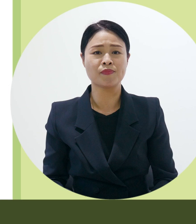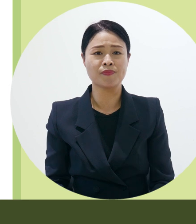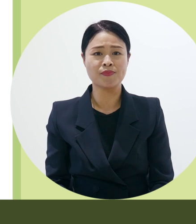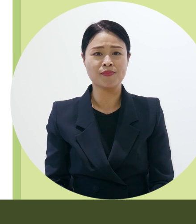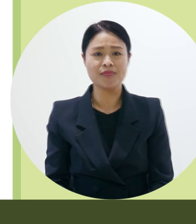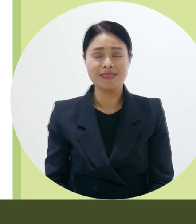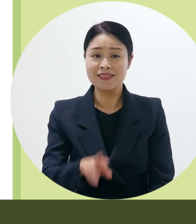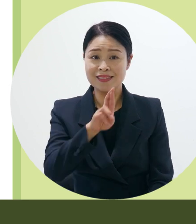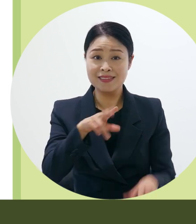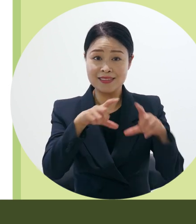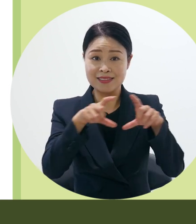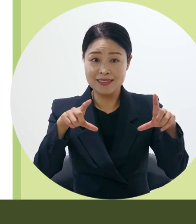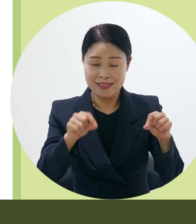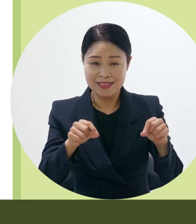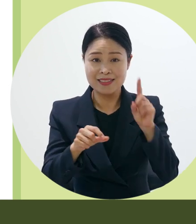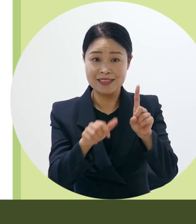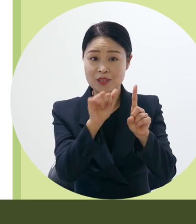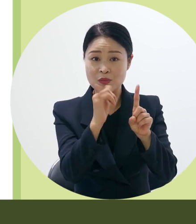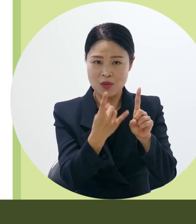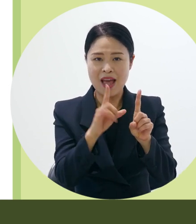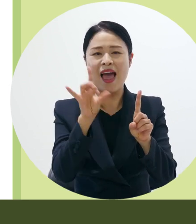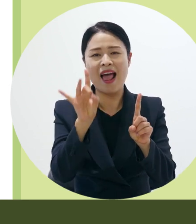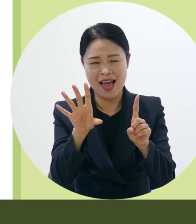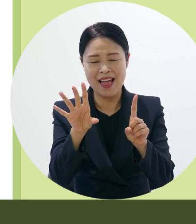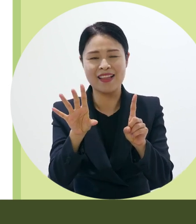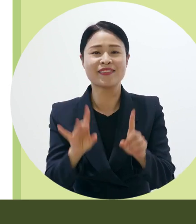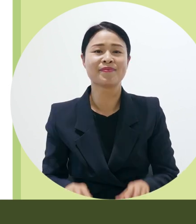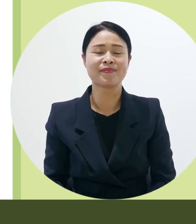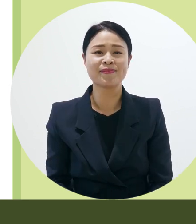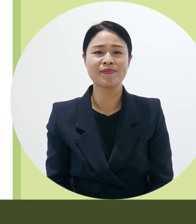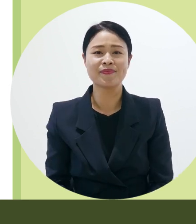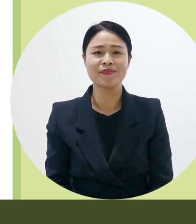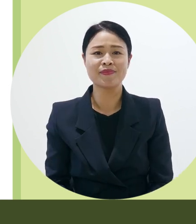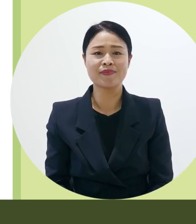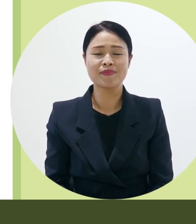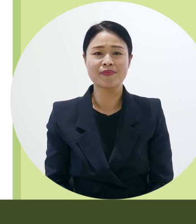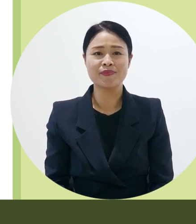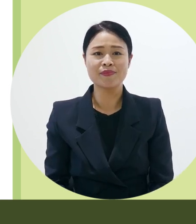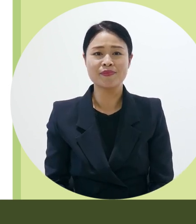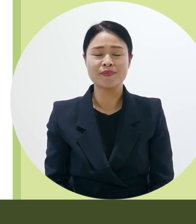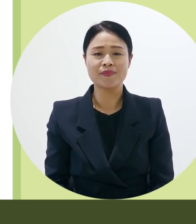사용합니까? 생리대는 1회 1매씩 사용합니다.